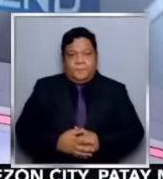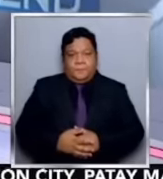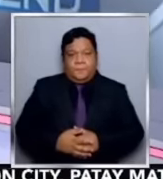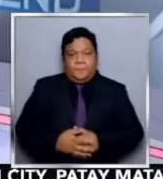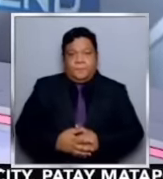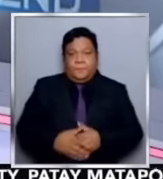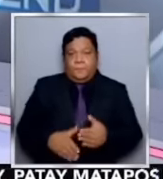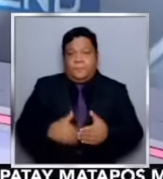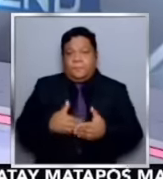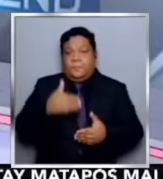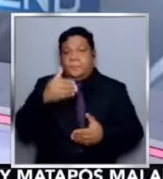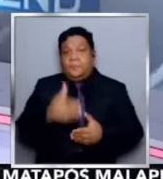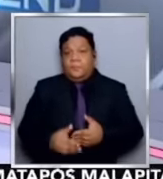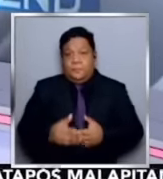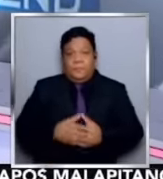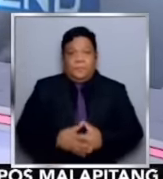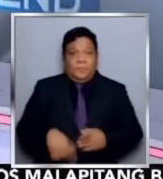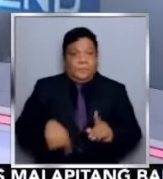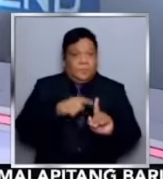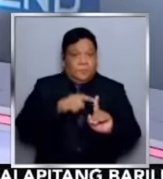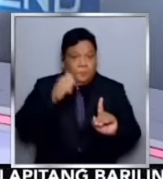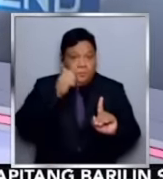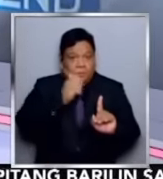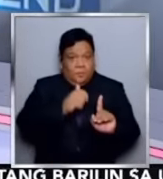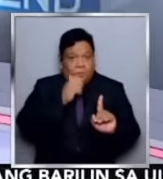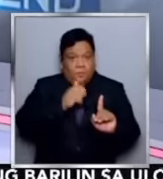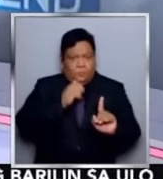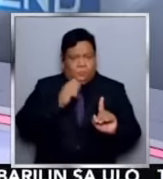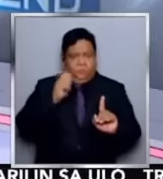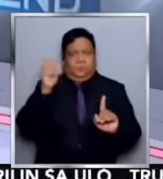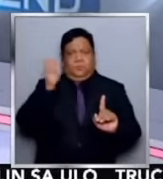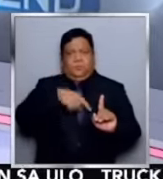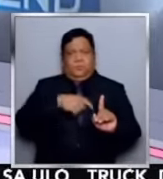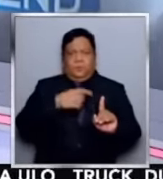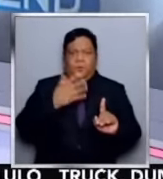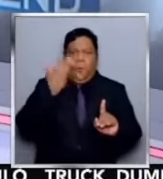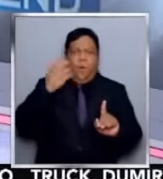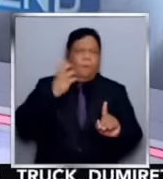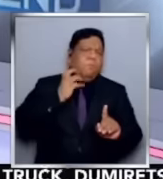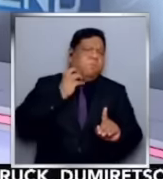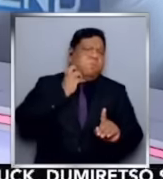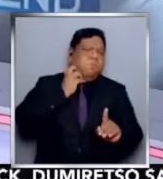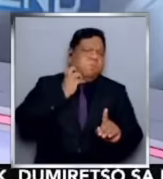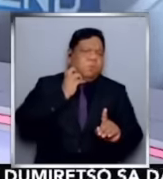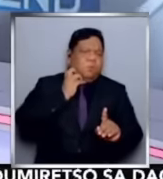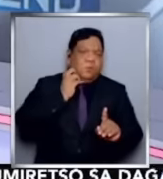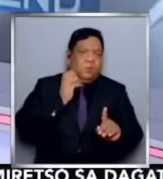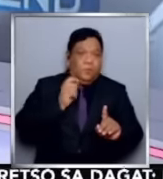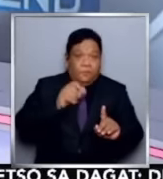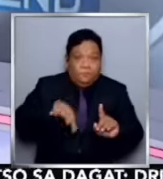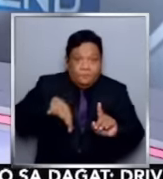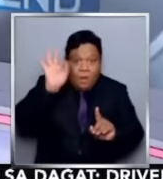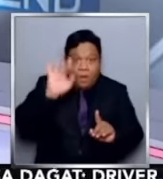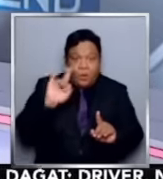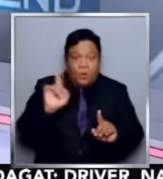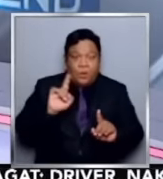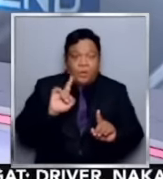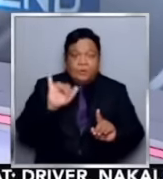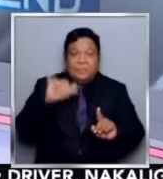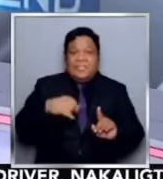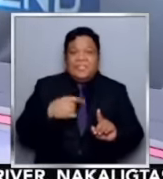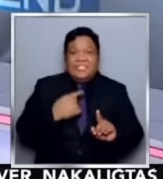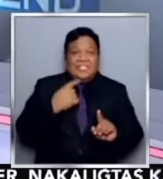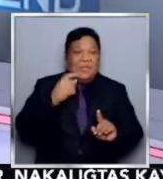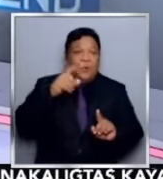Nagulat ang isang babae matapos siyang madiskubre ang sanhi umano ng labis na pamamaga ng kanyang leeg. Doon pala napunta ang wisdom tooth